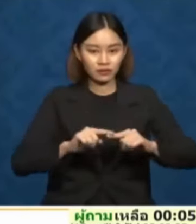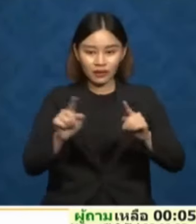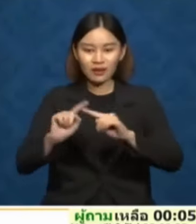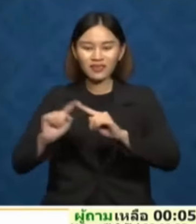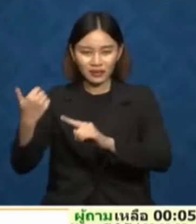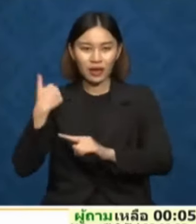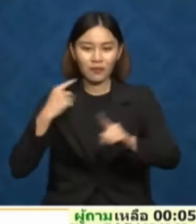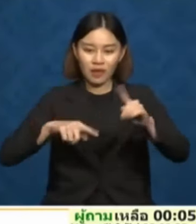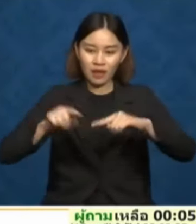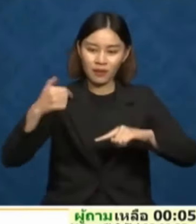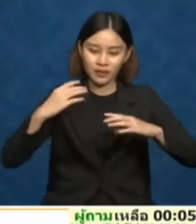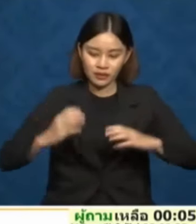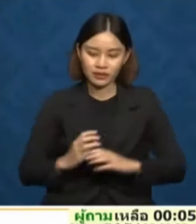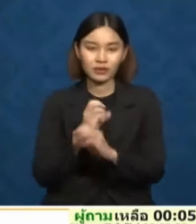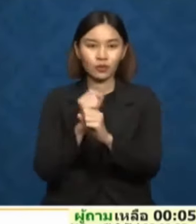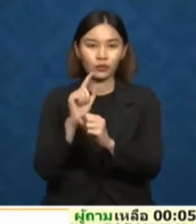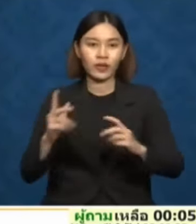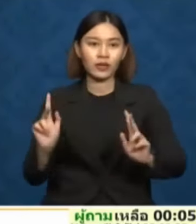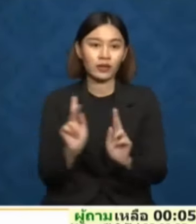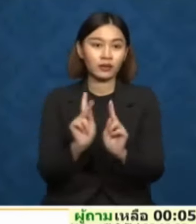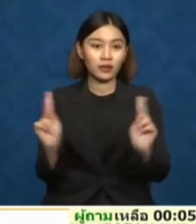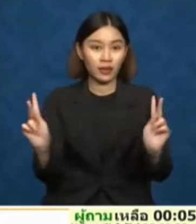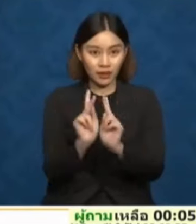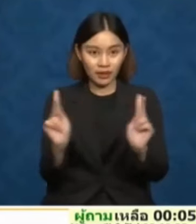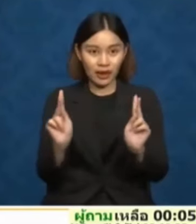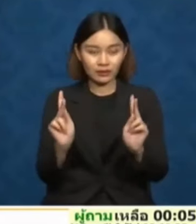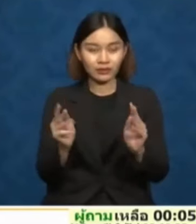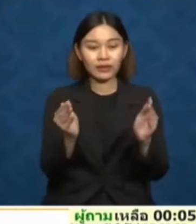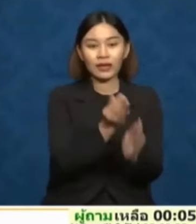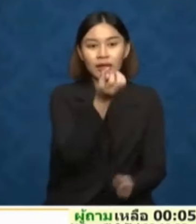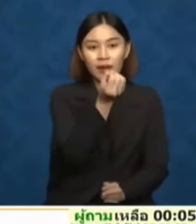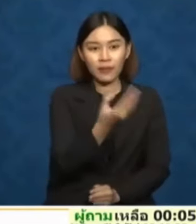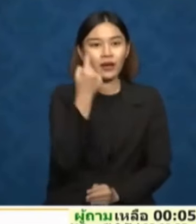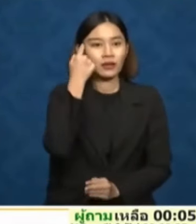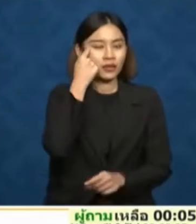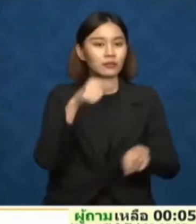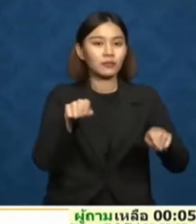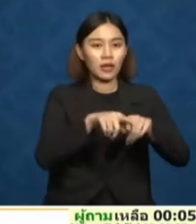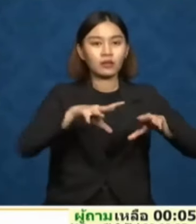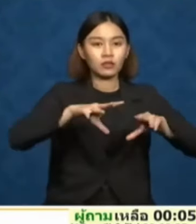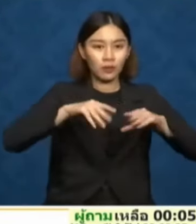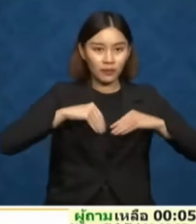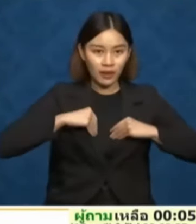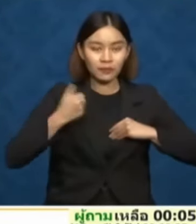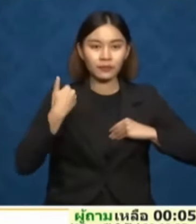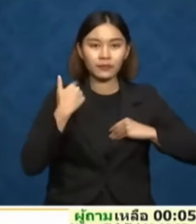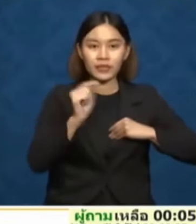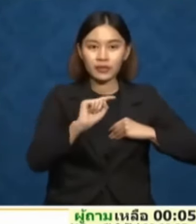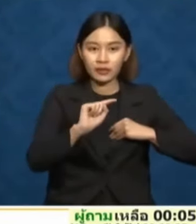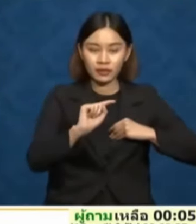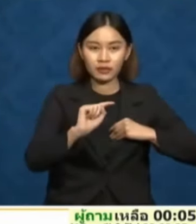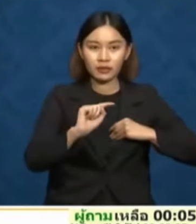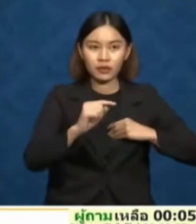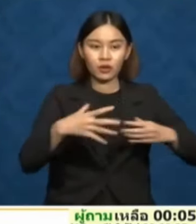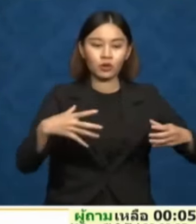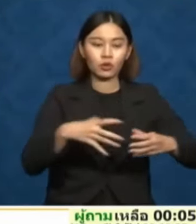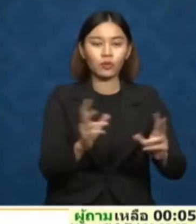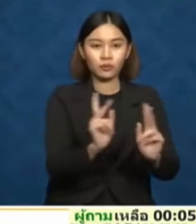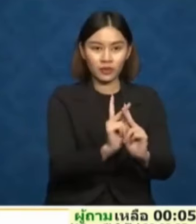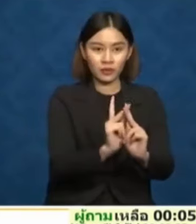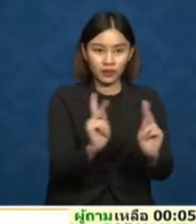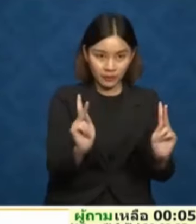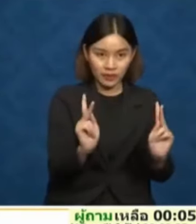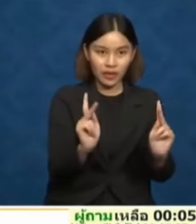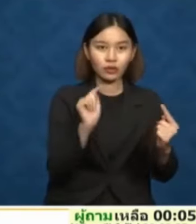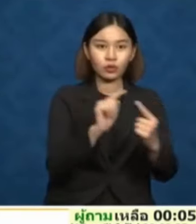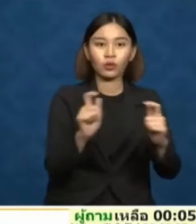หลากหลายครับแต่ข้อสรุปคือกรรมการเสียงส่วนใหญ่เห็นด้วยนะครับให้ตั้งคณะกรรมการ